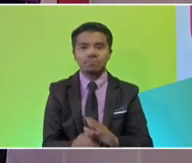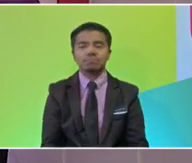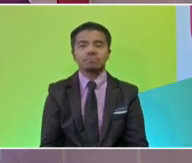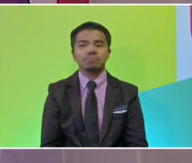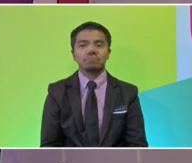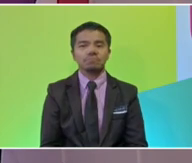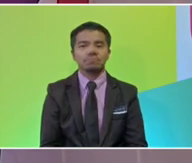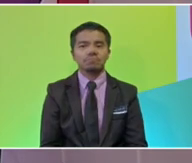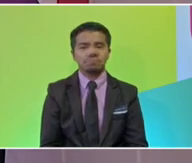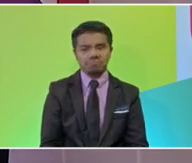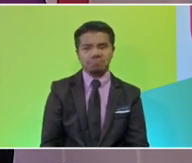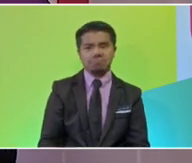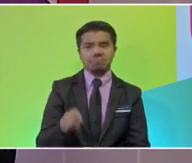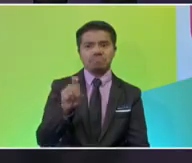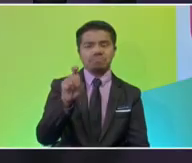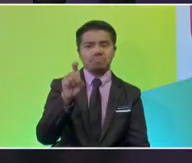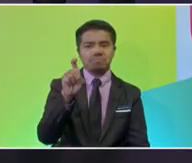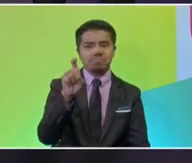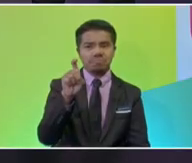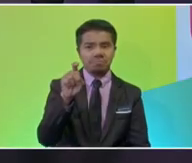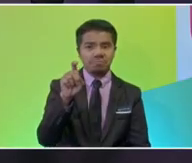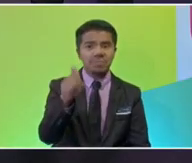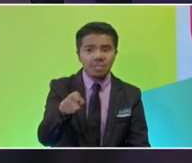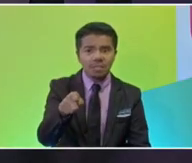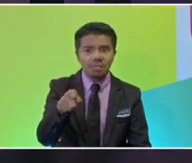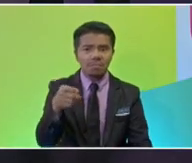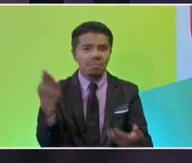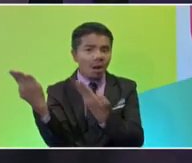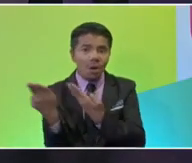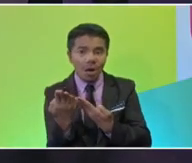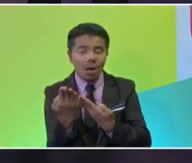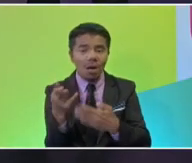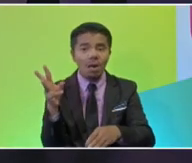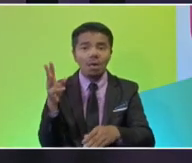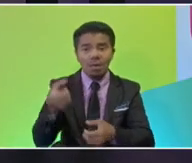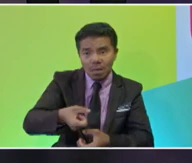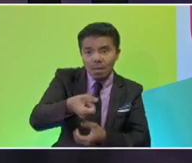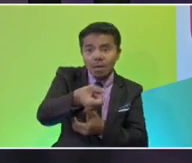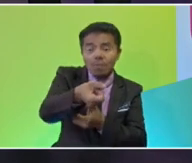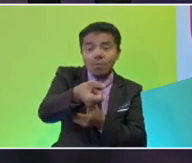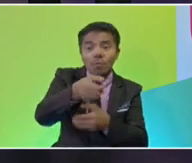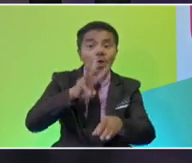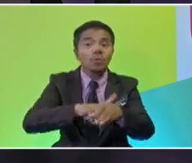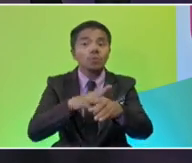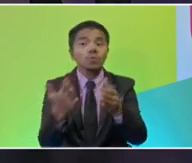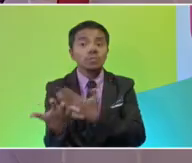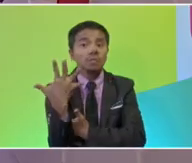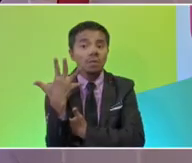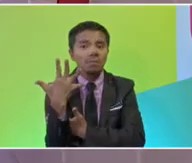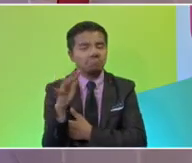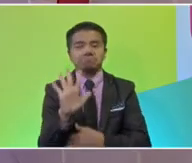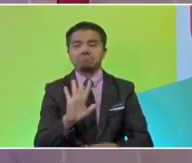membawa lampu PC untuk bergerak kalau kita ada sumber cahaya yang utama walaupun kita dalam rumah sekalipun